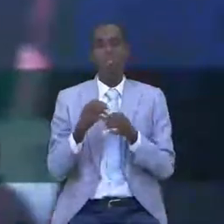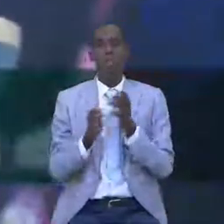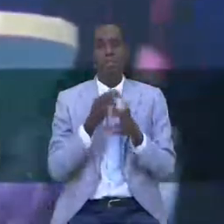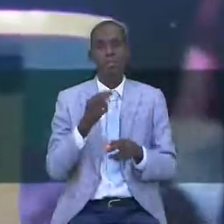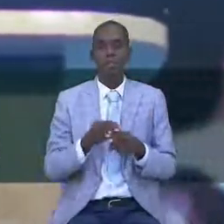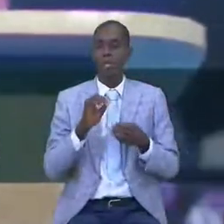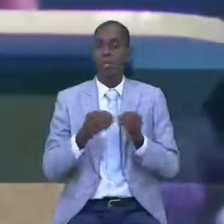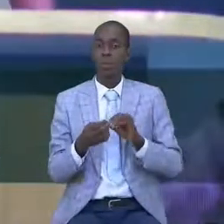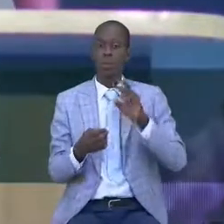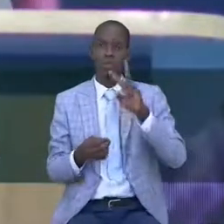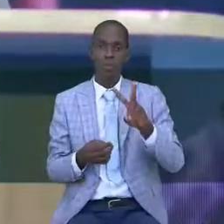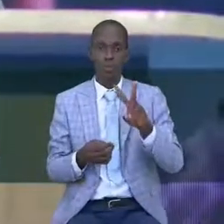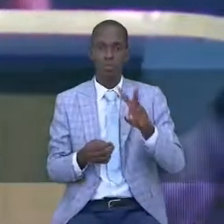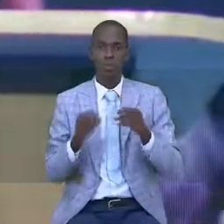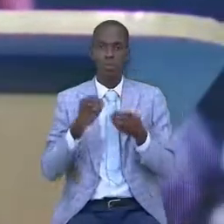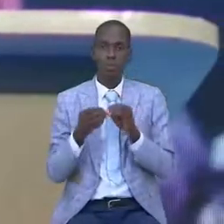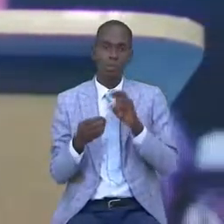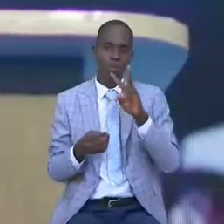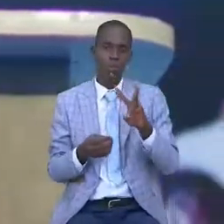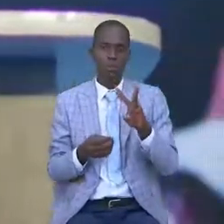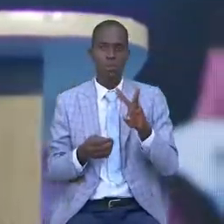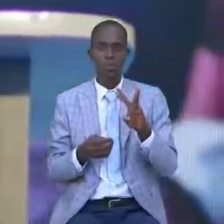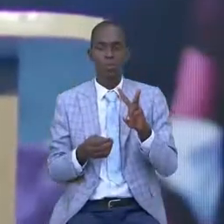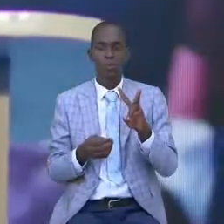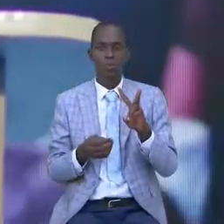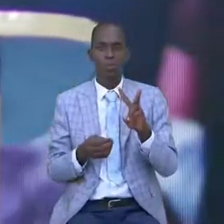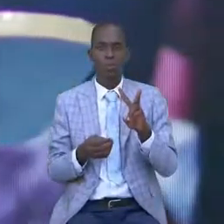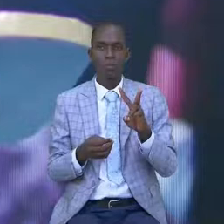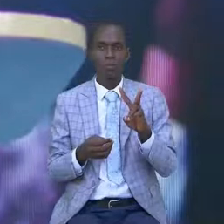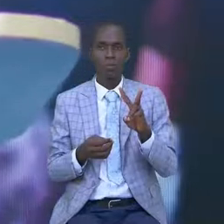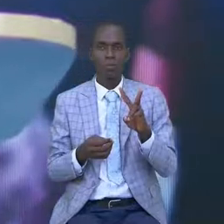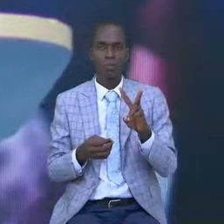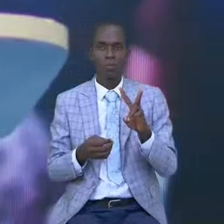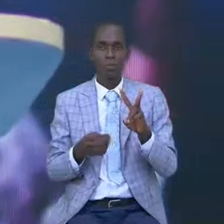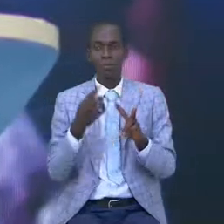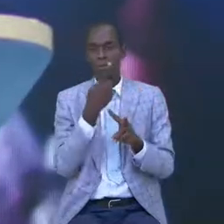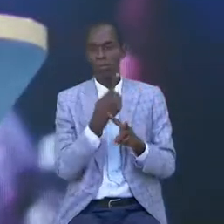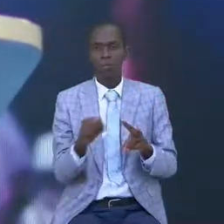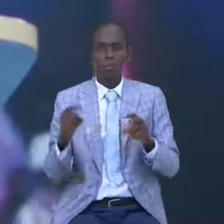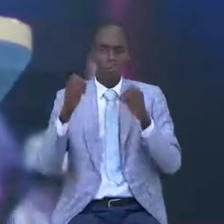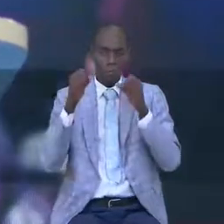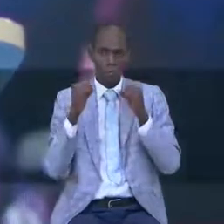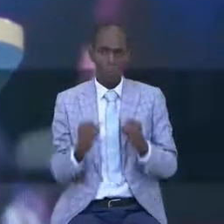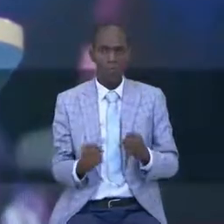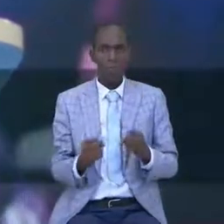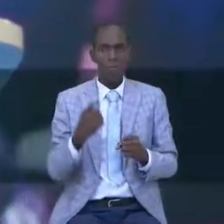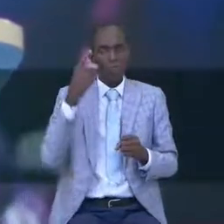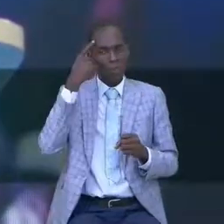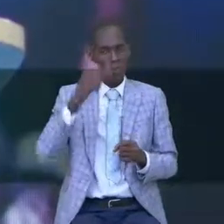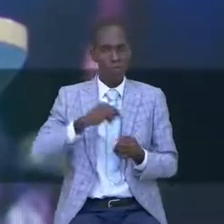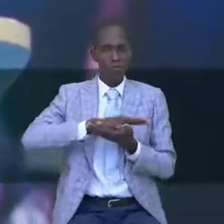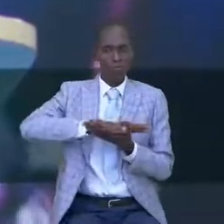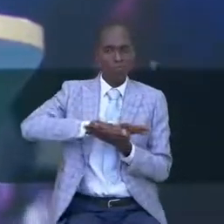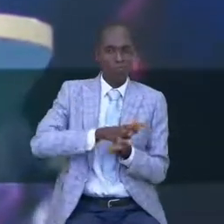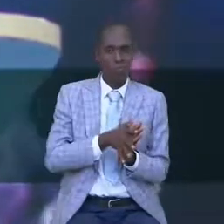sauvé. Vous l'avez ce soir. Voyons le deuxième point. Nous allons voir